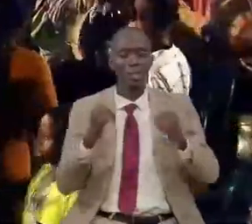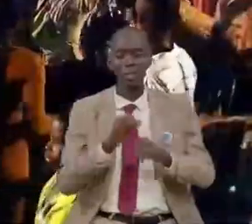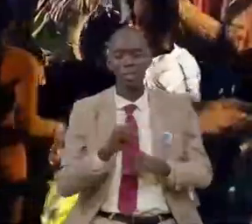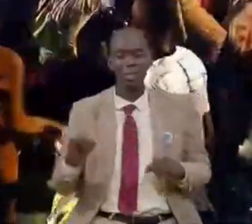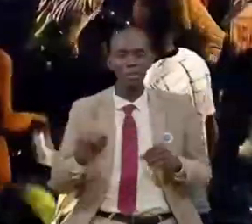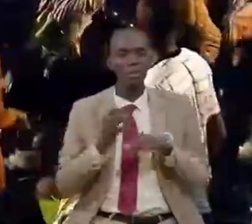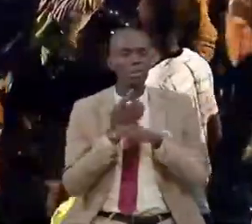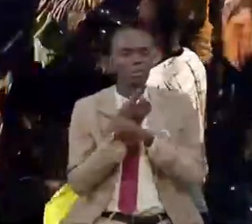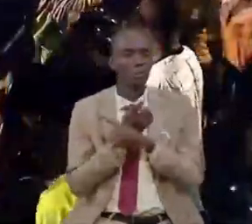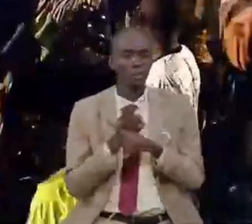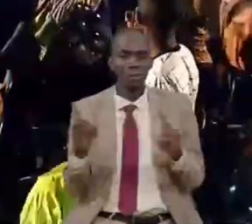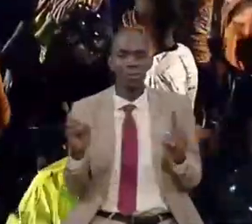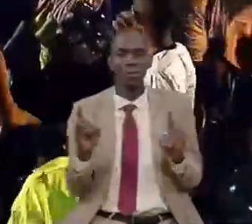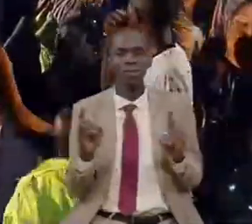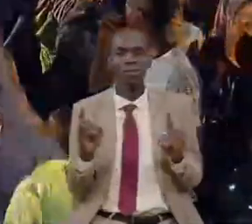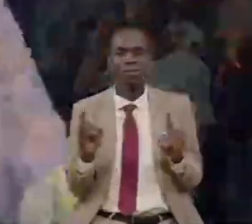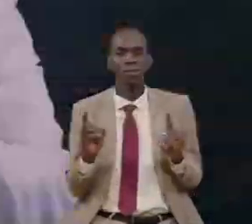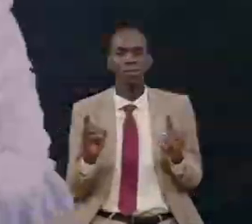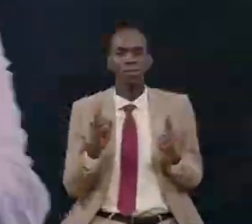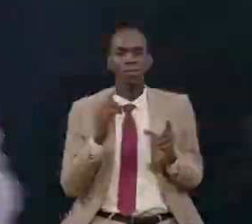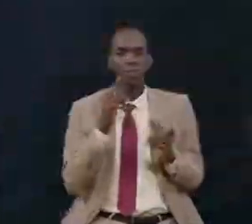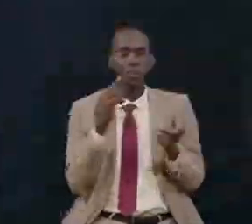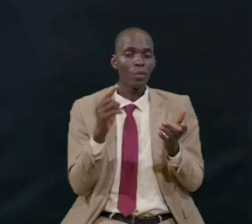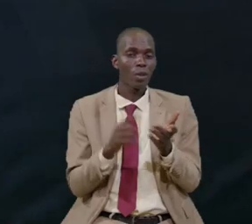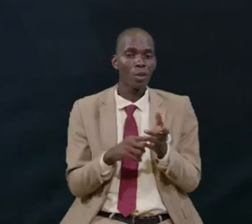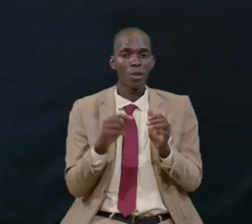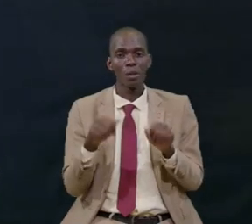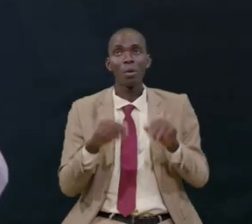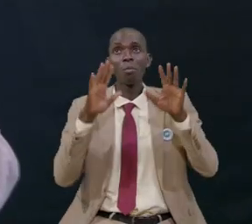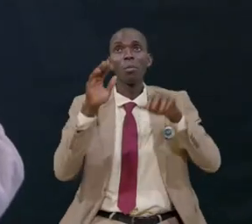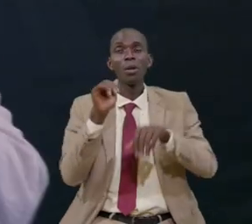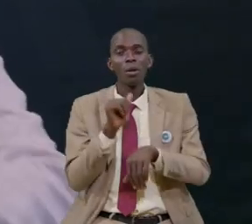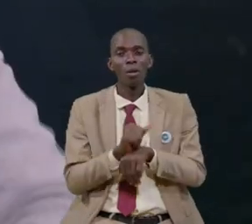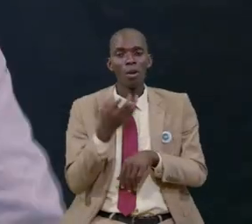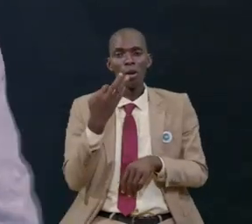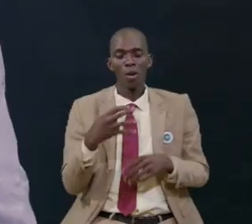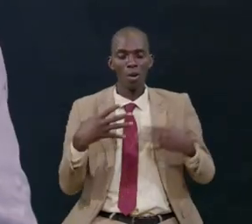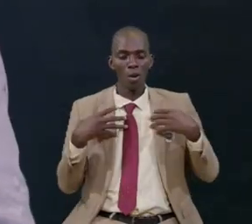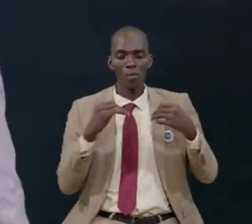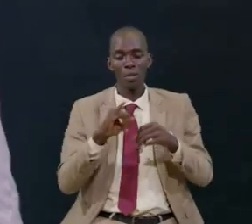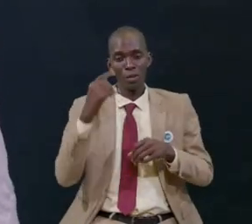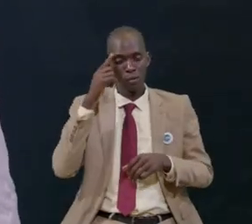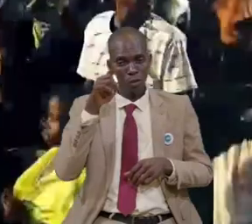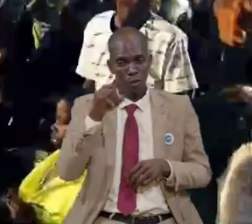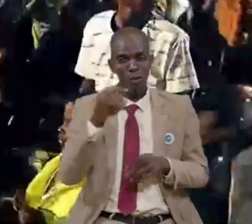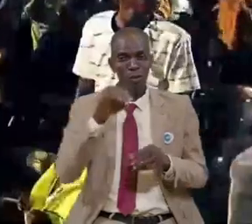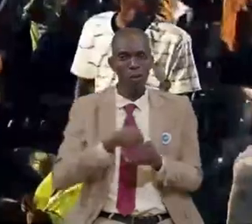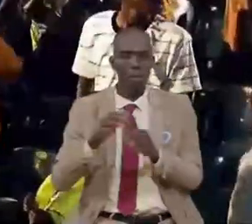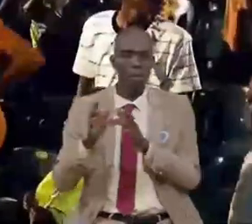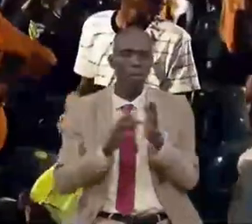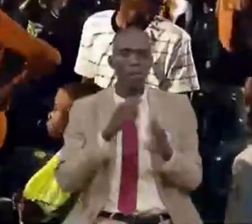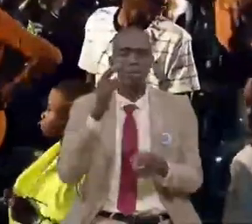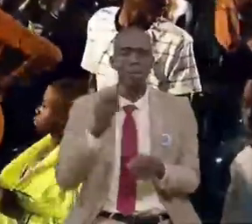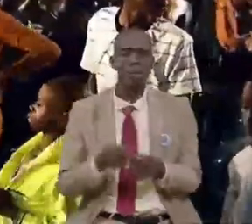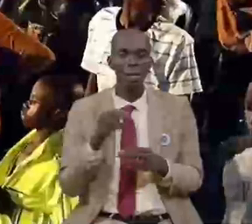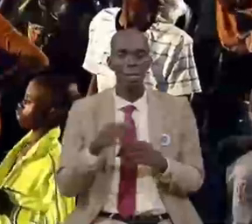la délivrance, le miracle remarquable de guérison pour vous